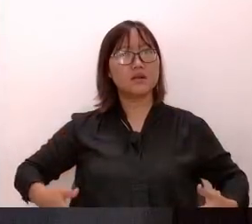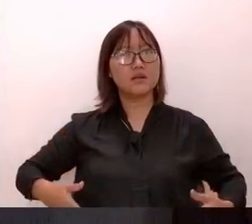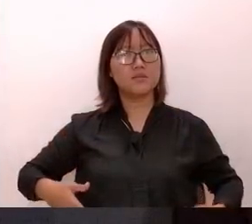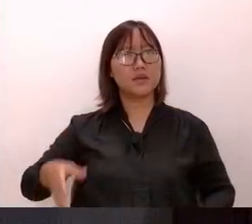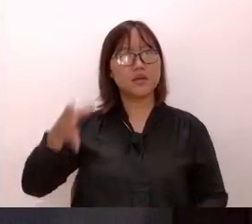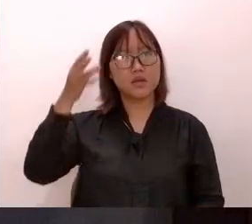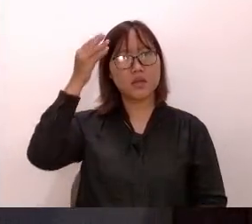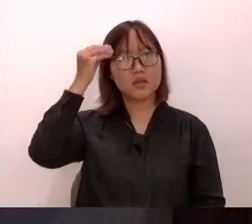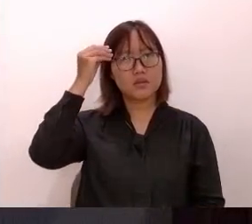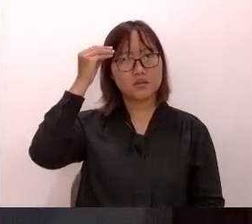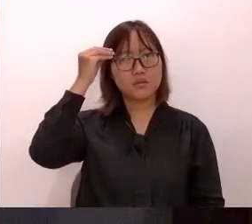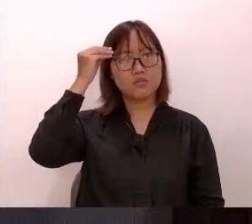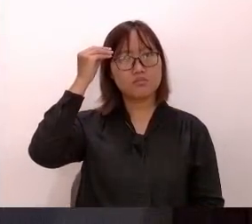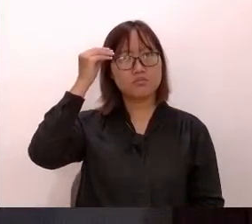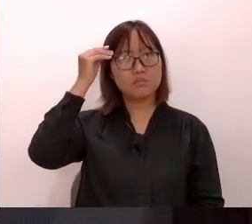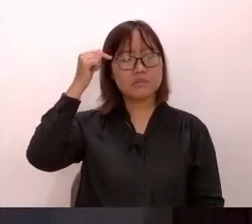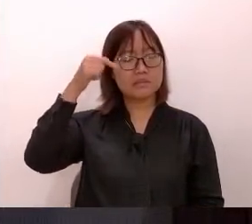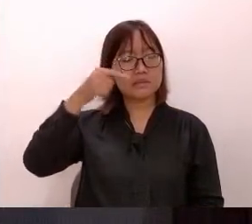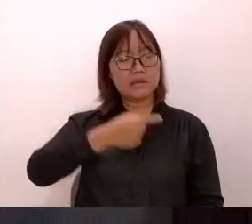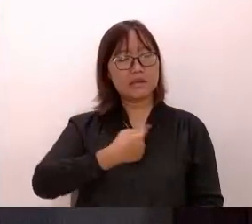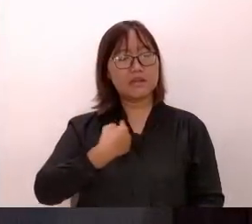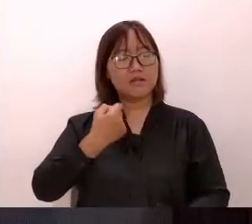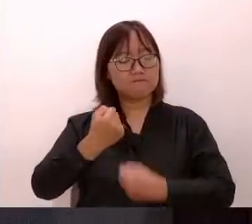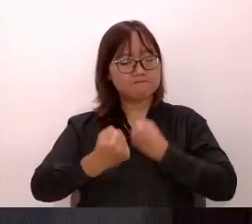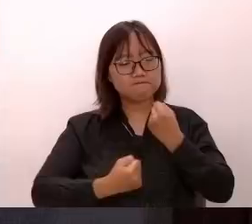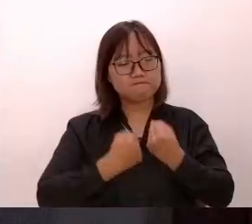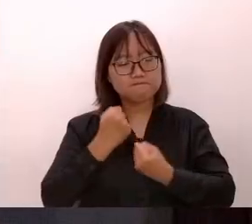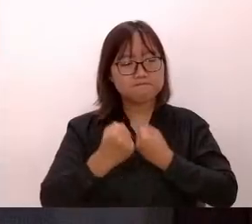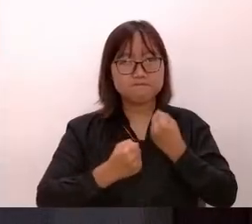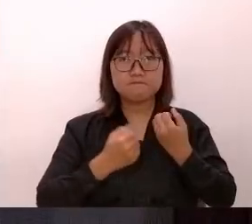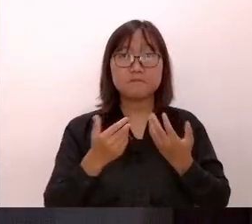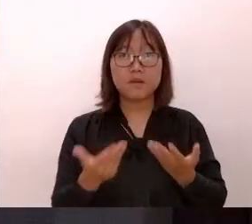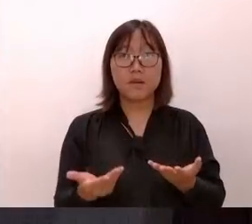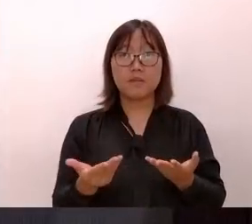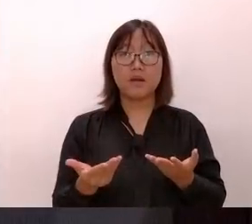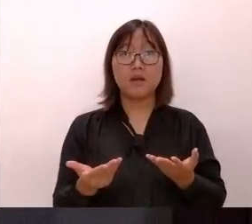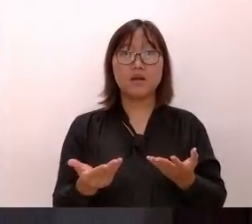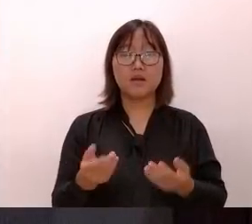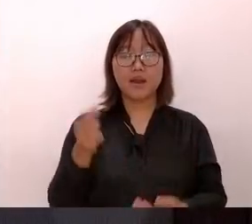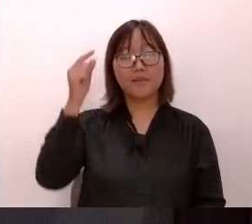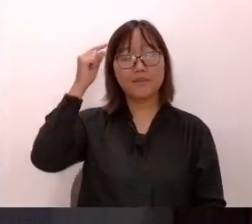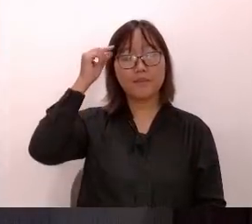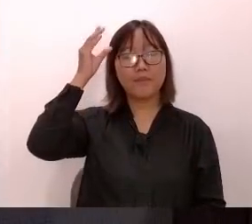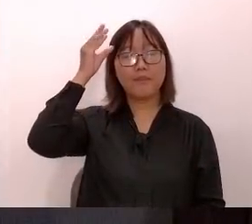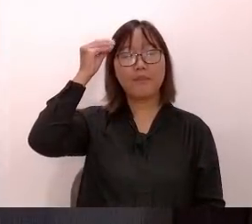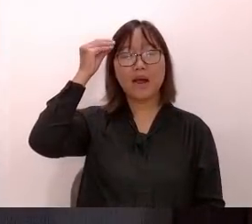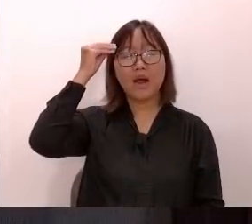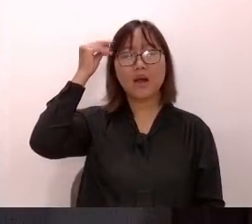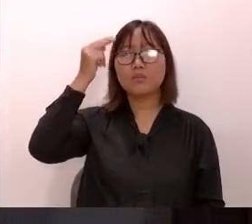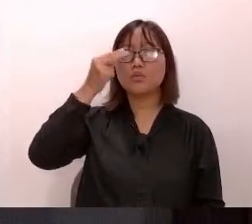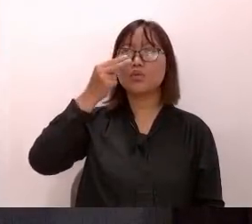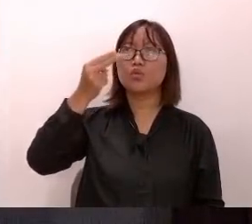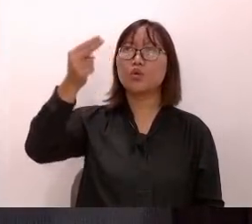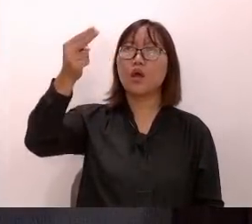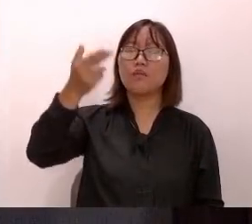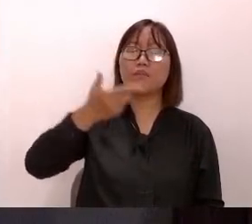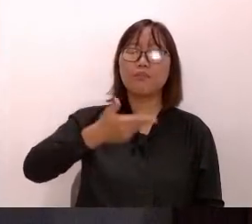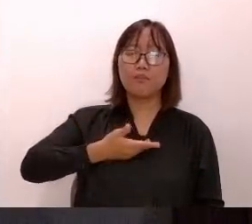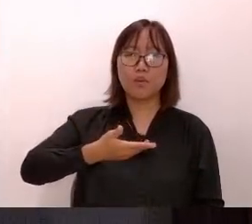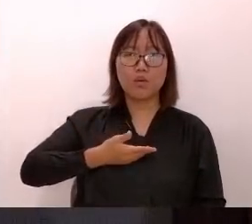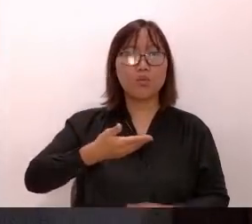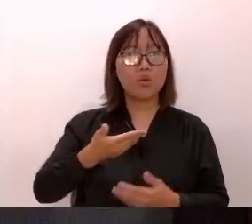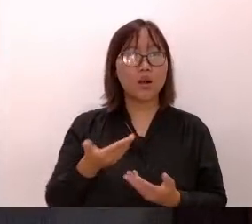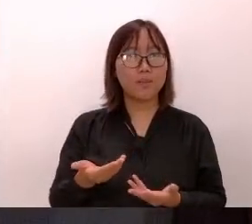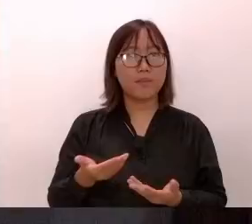apa yang kita alami dan mengerti apa yang Tuhan kehendaki atas diri kita Hai maka